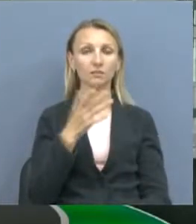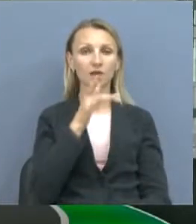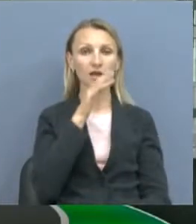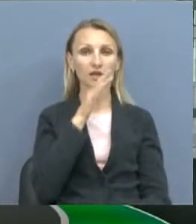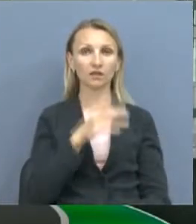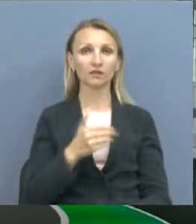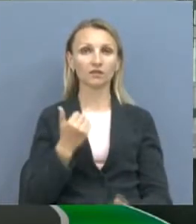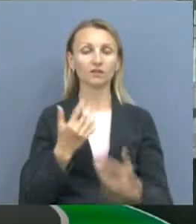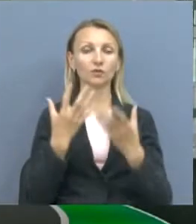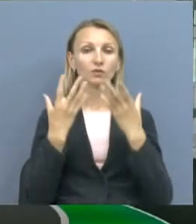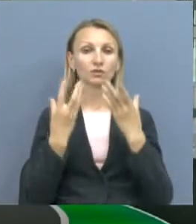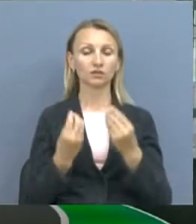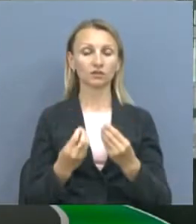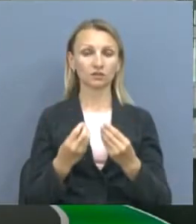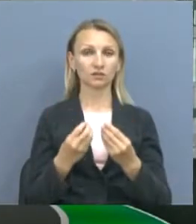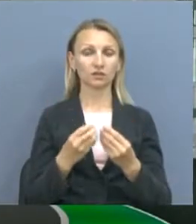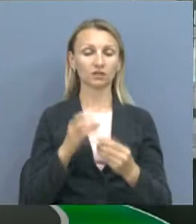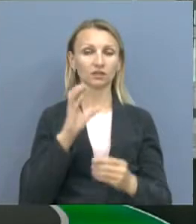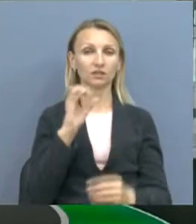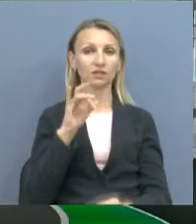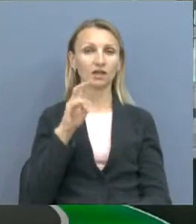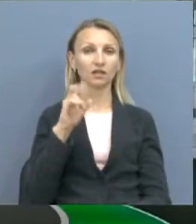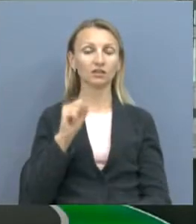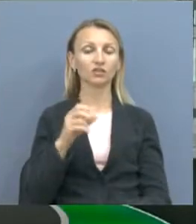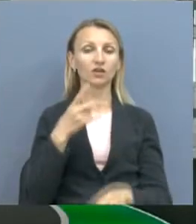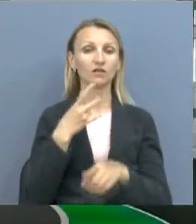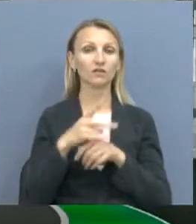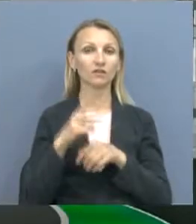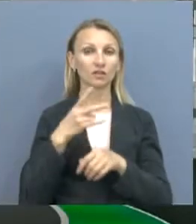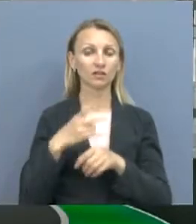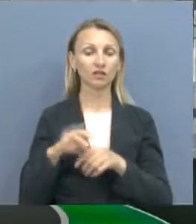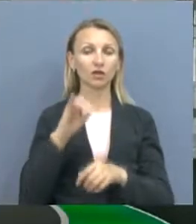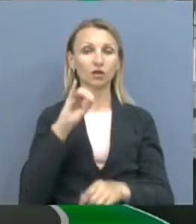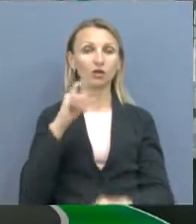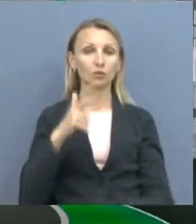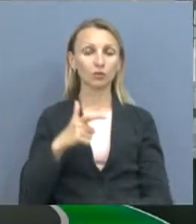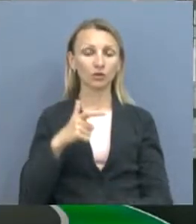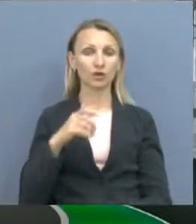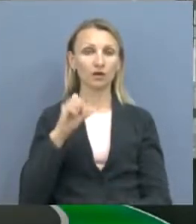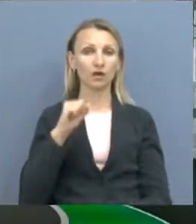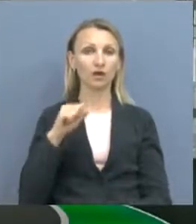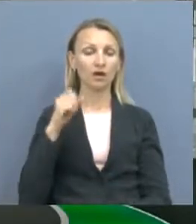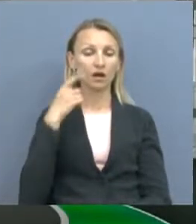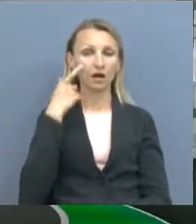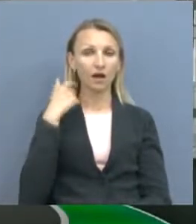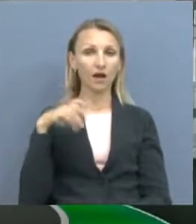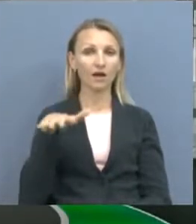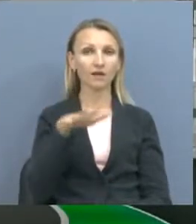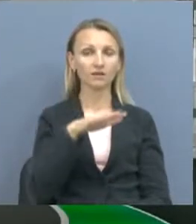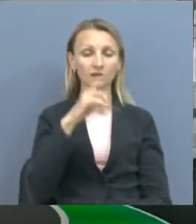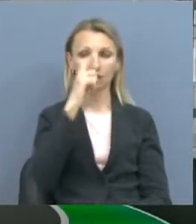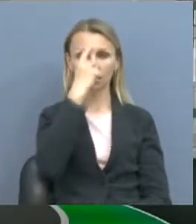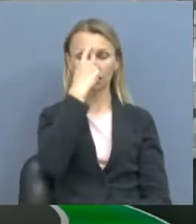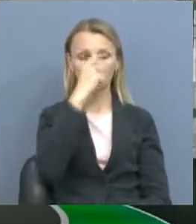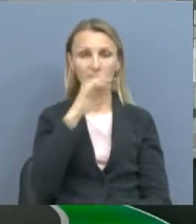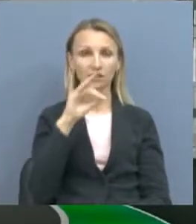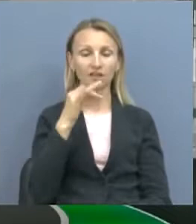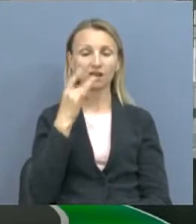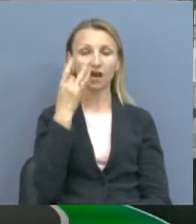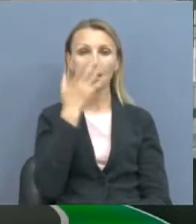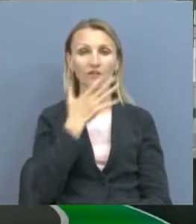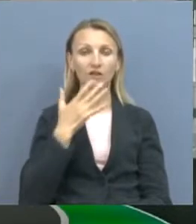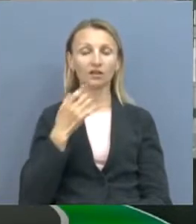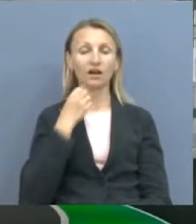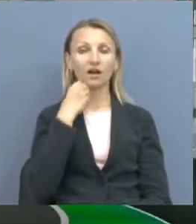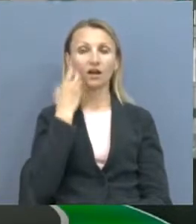данный момент локация саранчевых вредителей – страны Юго-Восточной Азии, Африка и Индия. В период, когда мир борется с